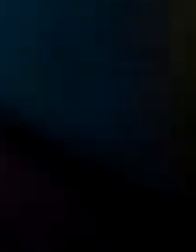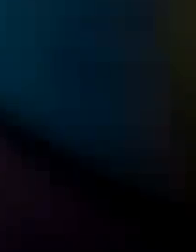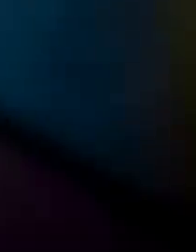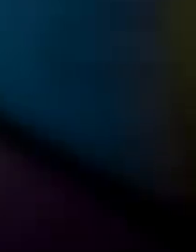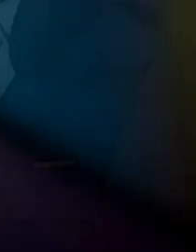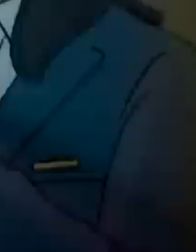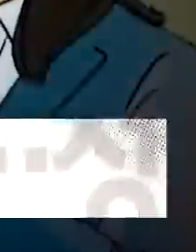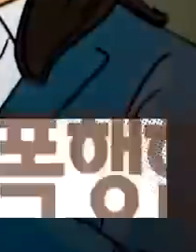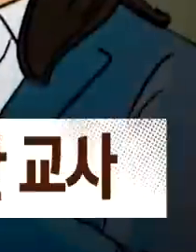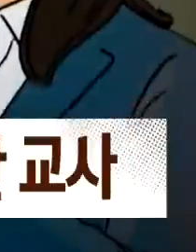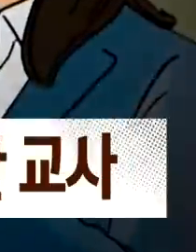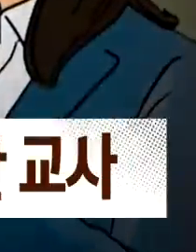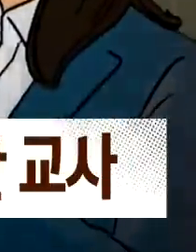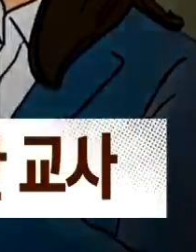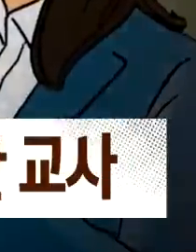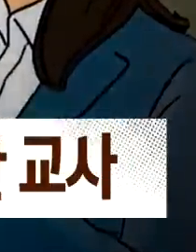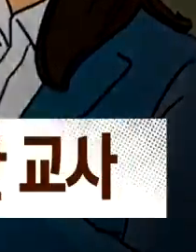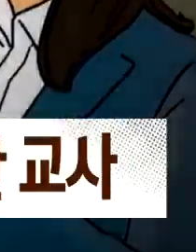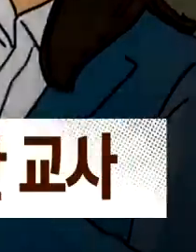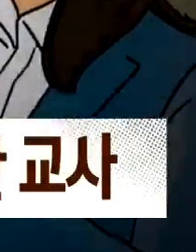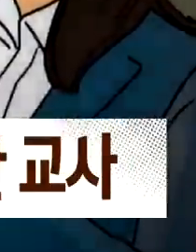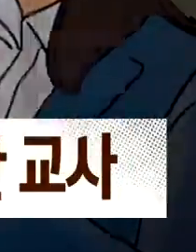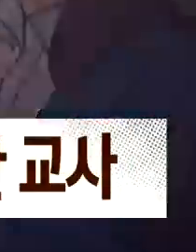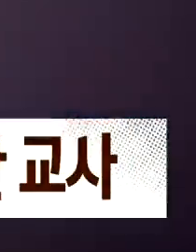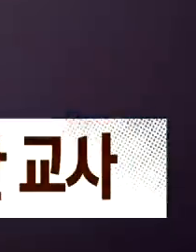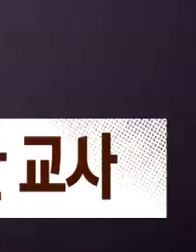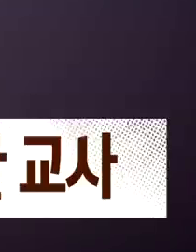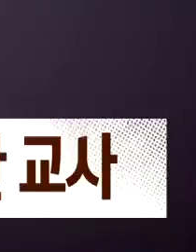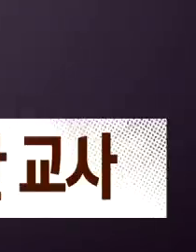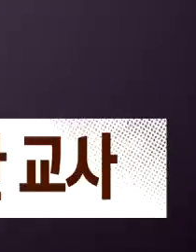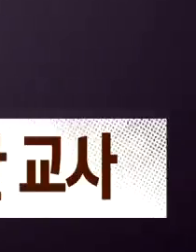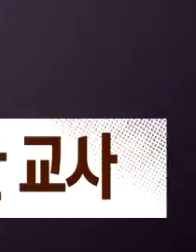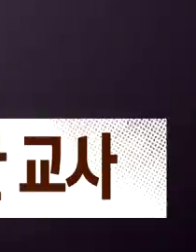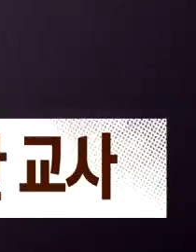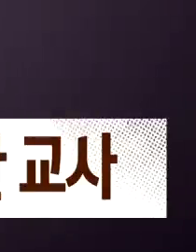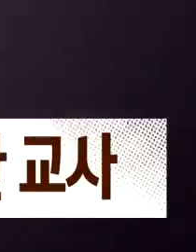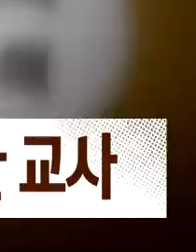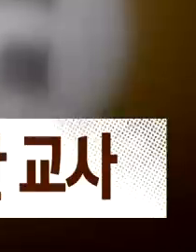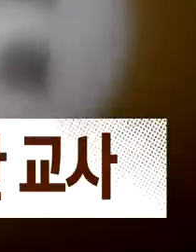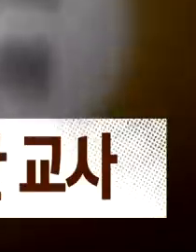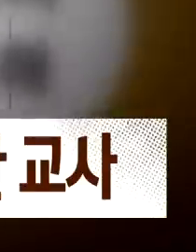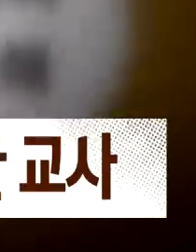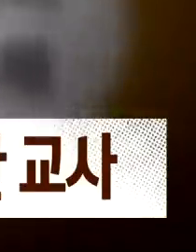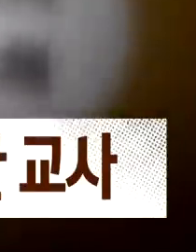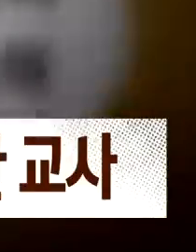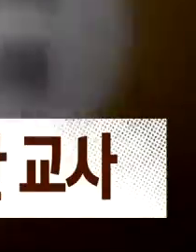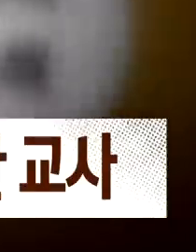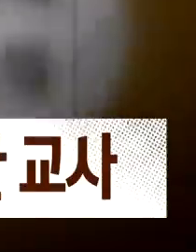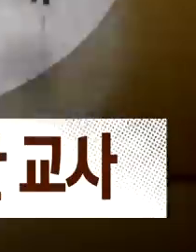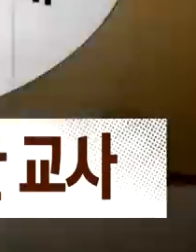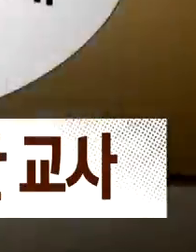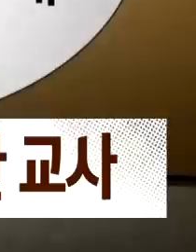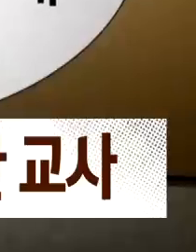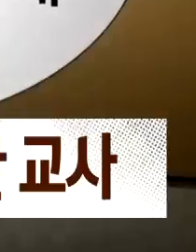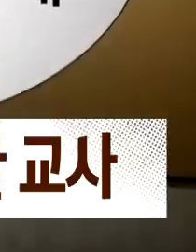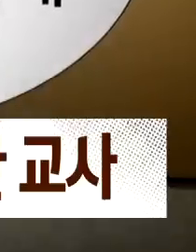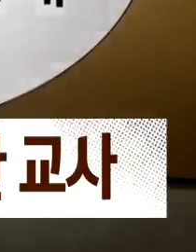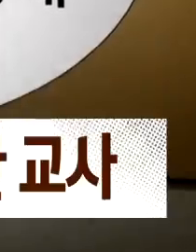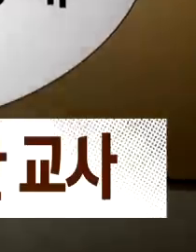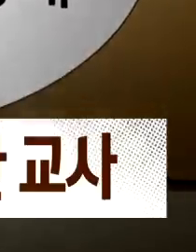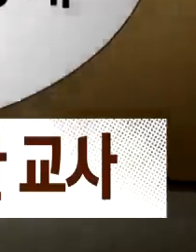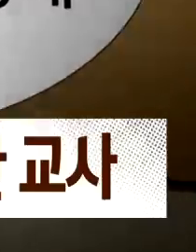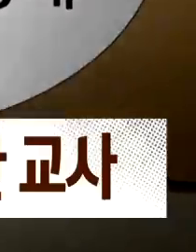아동학대를 당한 학생에게 성폭행을 저지른 고등학교 교사가 중형을 선고받았습니다. 가해 교사는 법정에서 자신의 혐의를